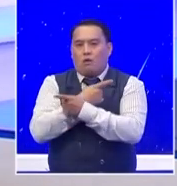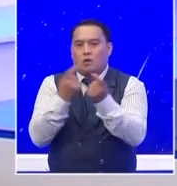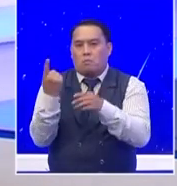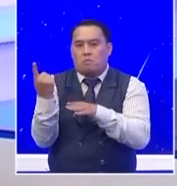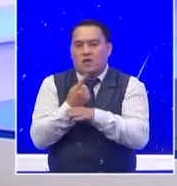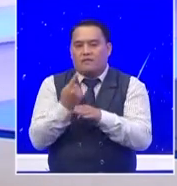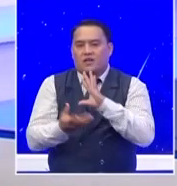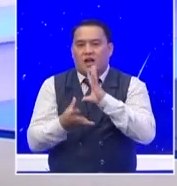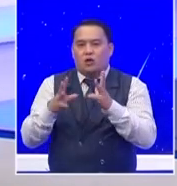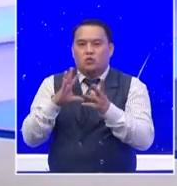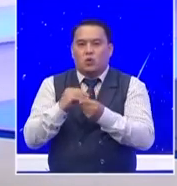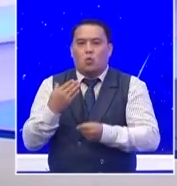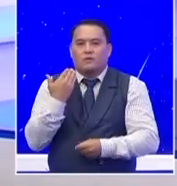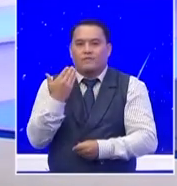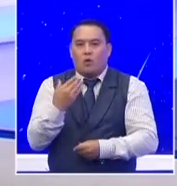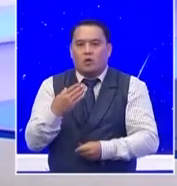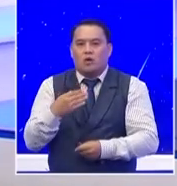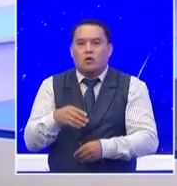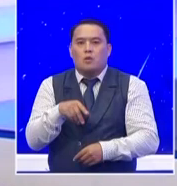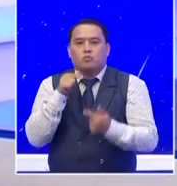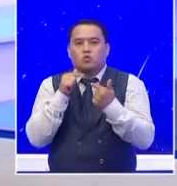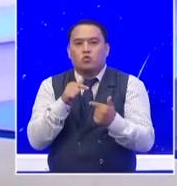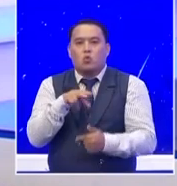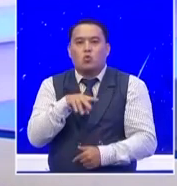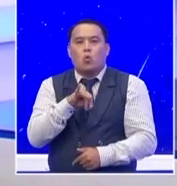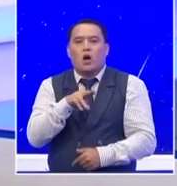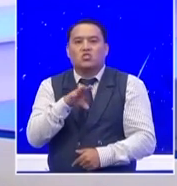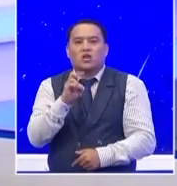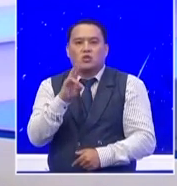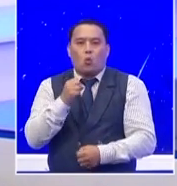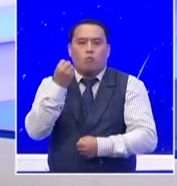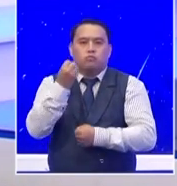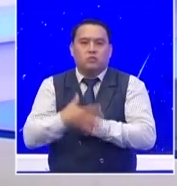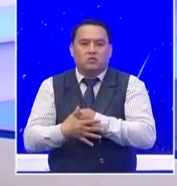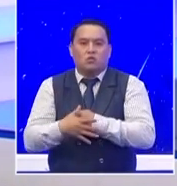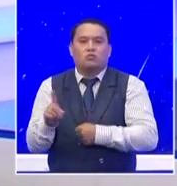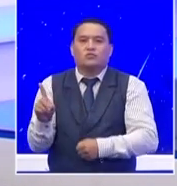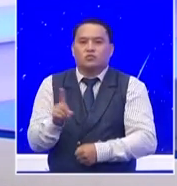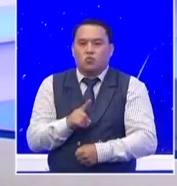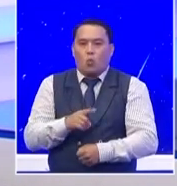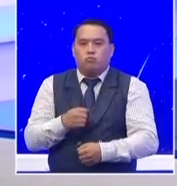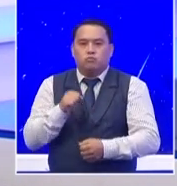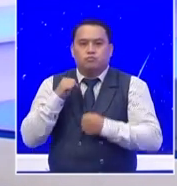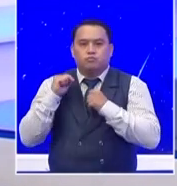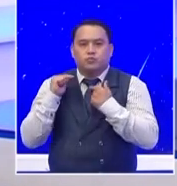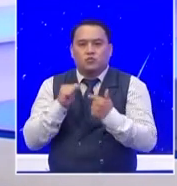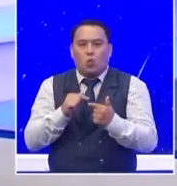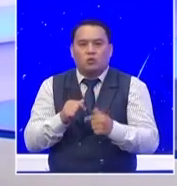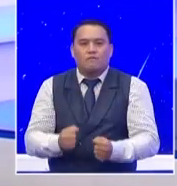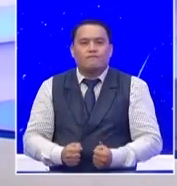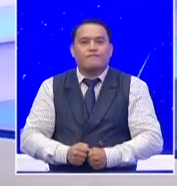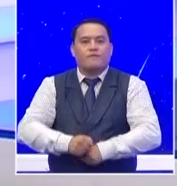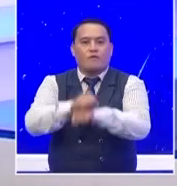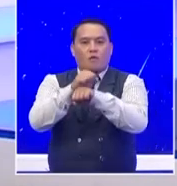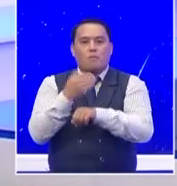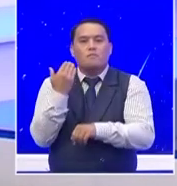первыми результатами провластных экзит-полов, противники Лукашенко стали собираться в центре Минска, чтобы выразить протест против имеющейся, по их